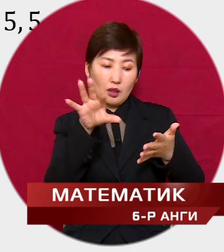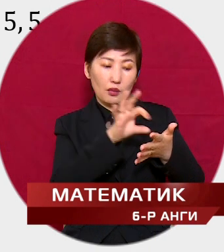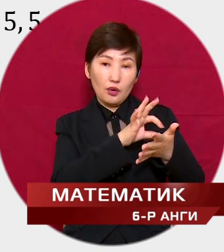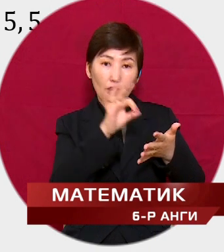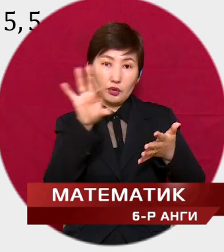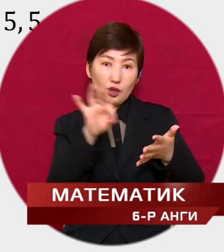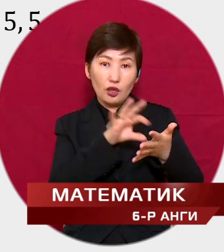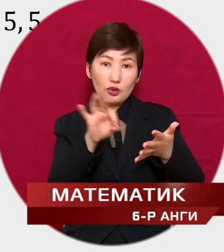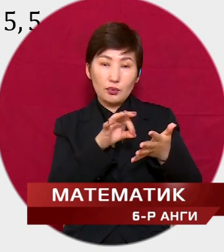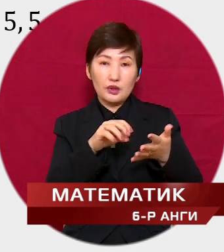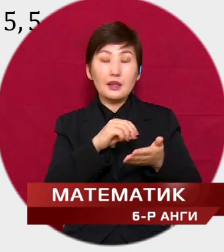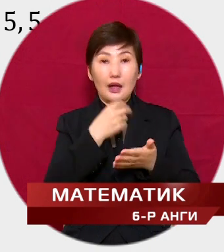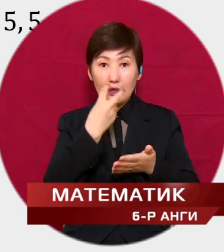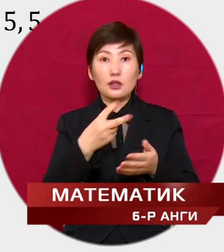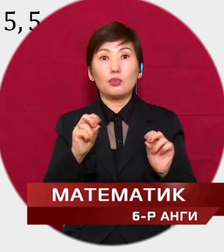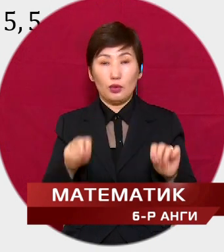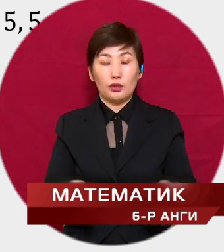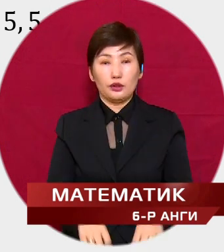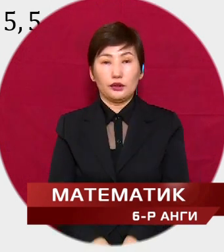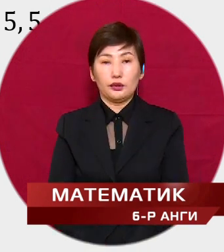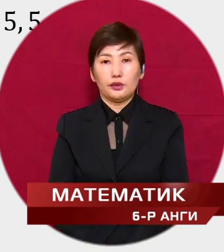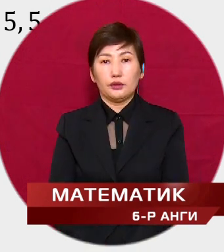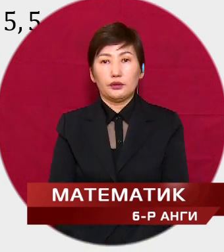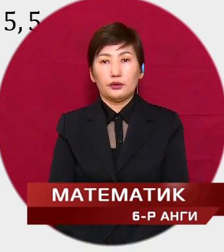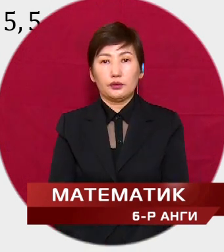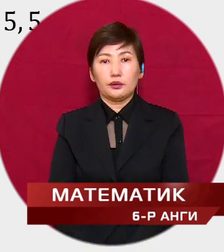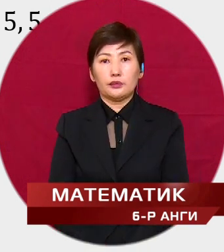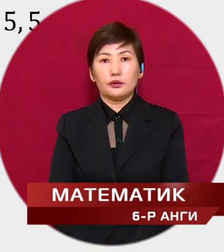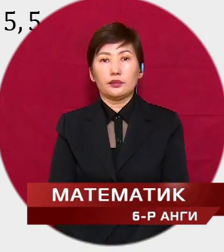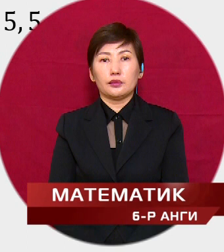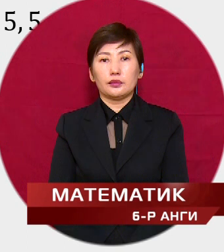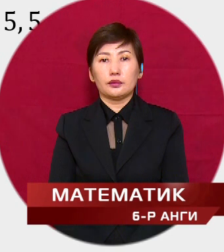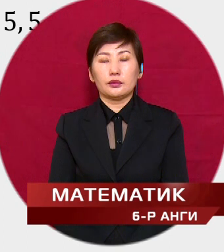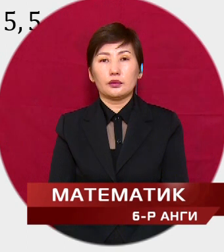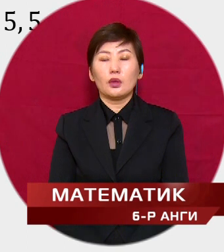тоочж бичгийг бол харж байна. Харж болно гэсэн үг. За одоо тэгвэл бүгдээрээ ангийнхаа